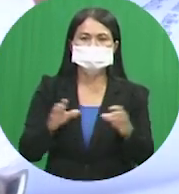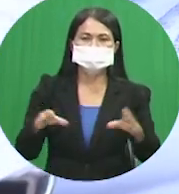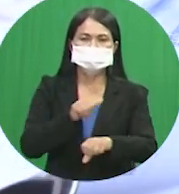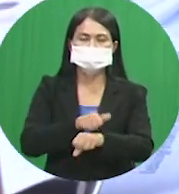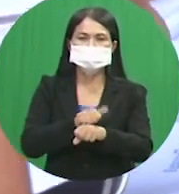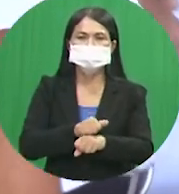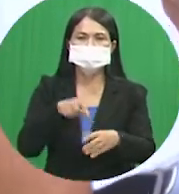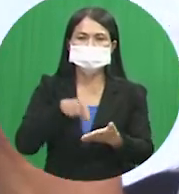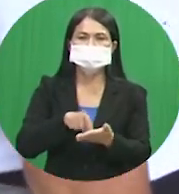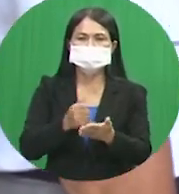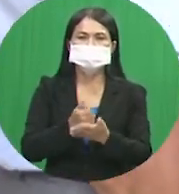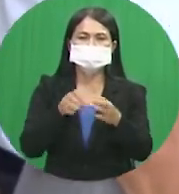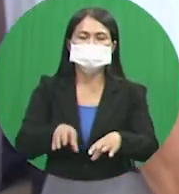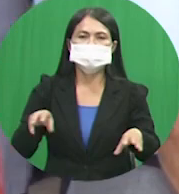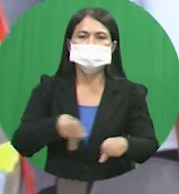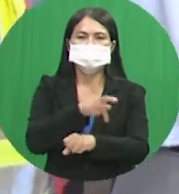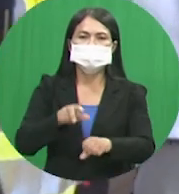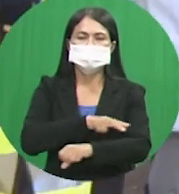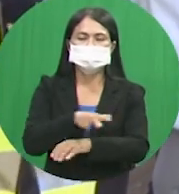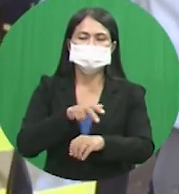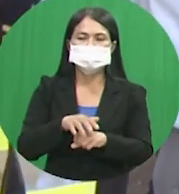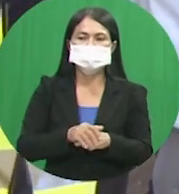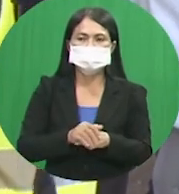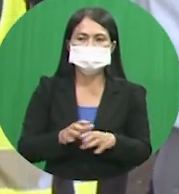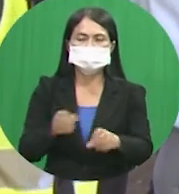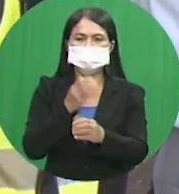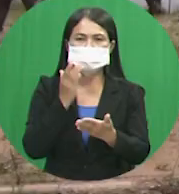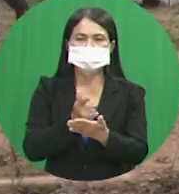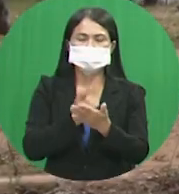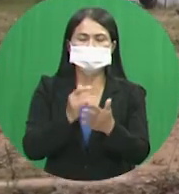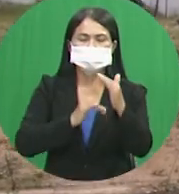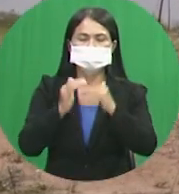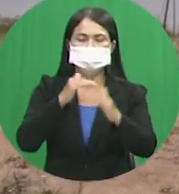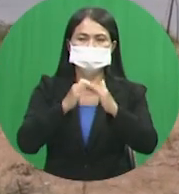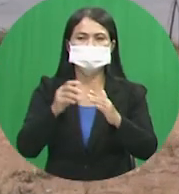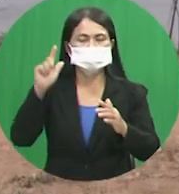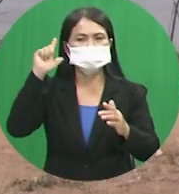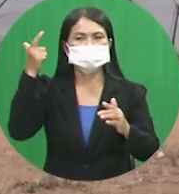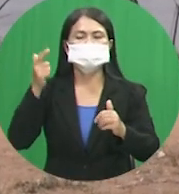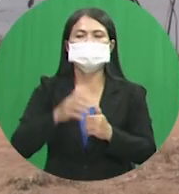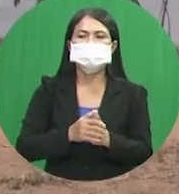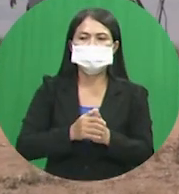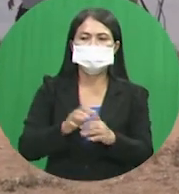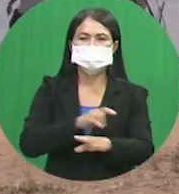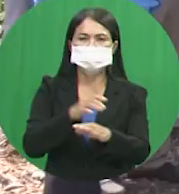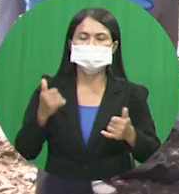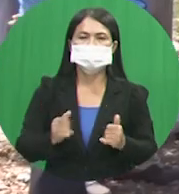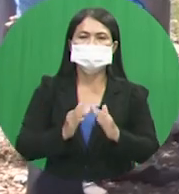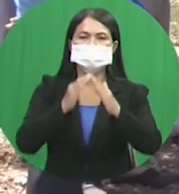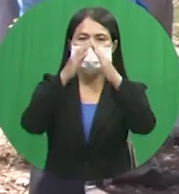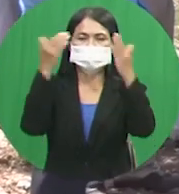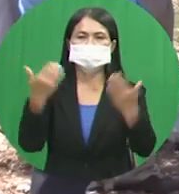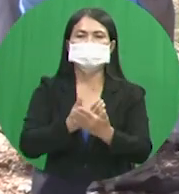ការងារថ្នាក់កណ្ដាលចុះមូលដ្ឋានខេត្តត្បូងឃ្មុំបានបញ្ចប់ការសាងសង់ដោយជោគជ័យហើយពេលនេះអគារថ្